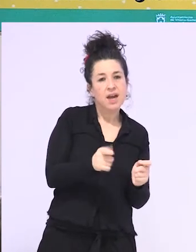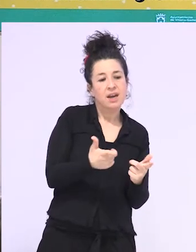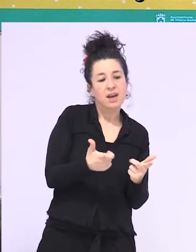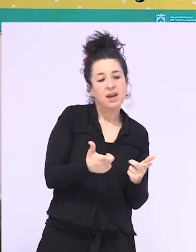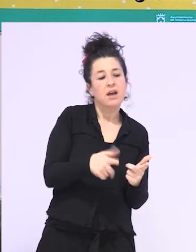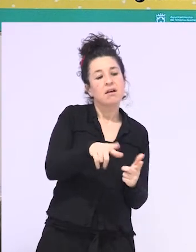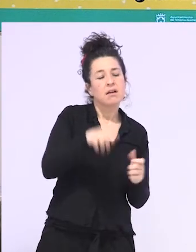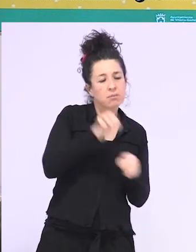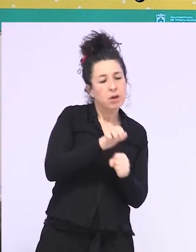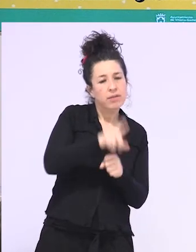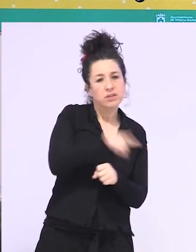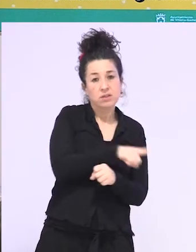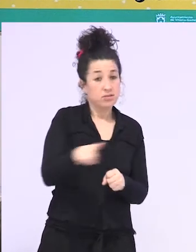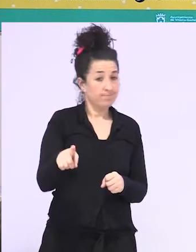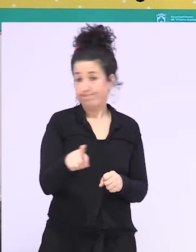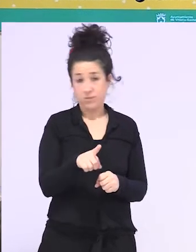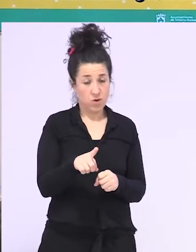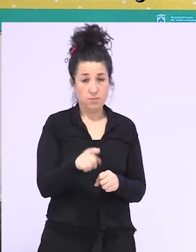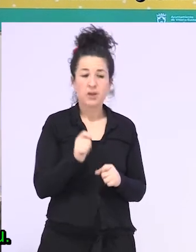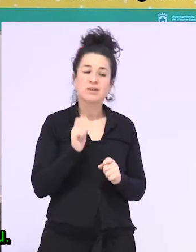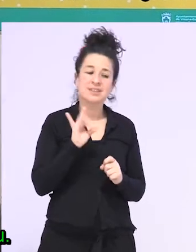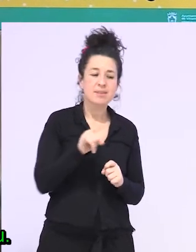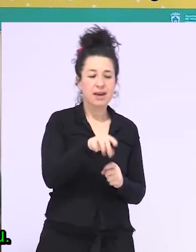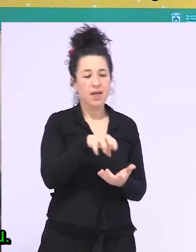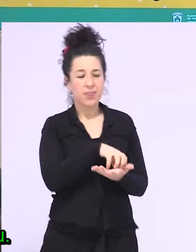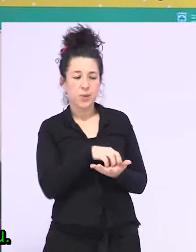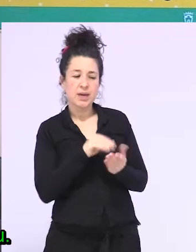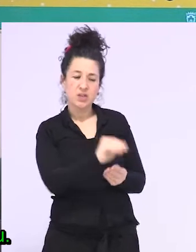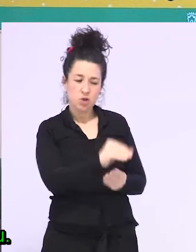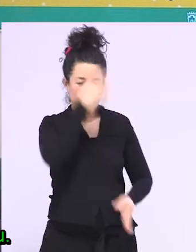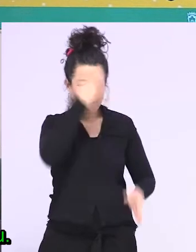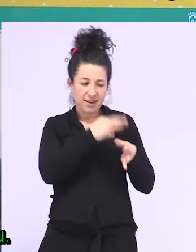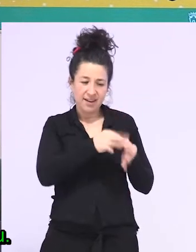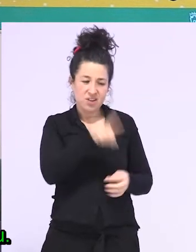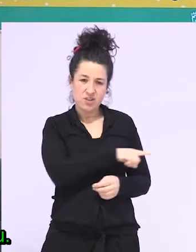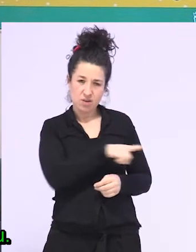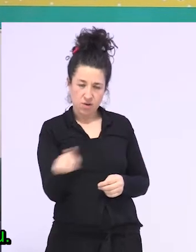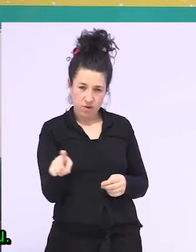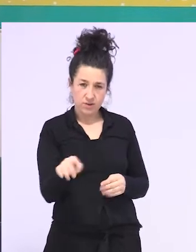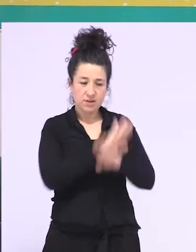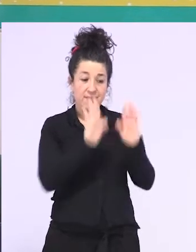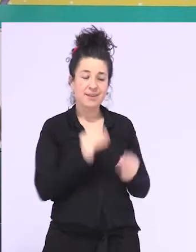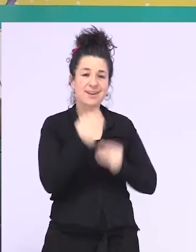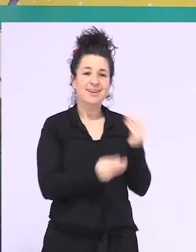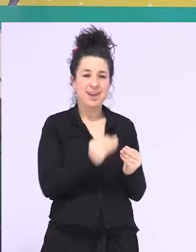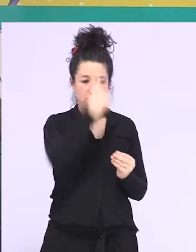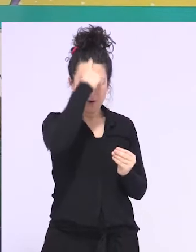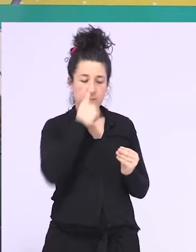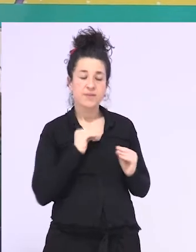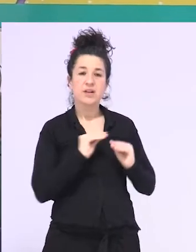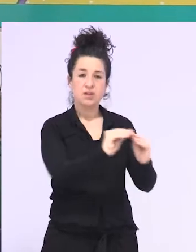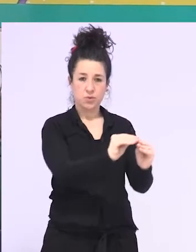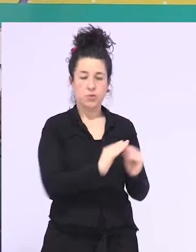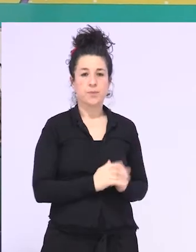sinisgarritasuna ebaluatzeko, eta hori da kasu honetan egiten ari dena. Orduan, zer egiten du, nolabait bere perfil bat edo osatzen du, kasu honetan bere alde jokatzen